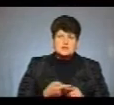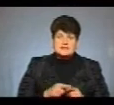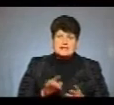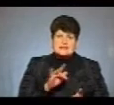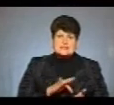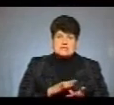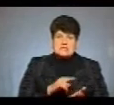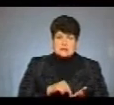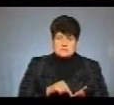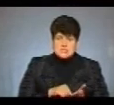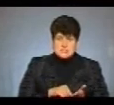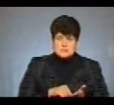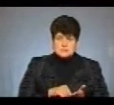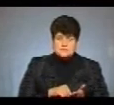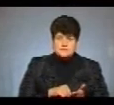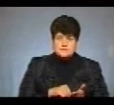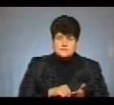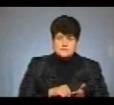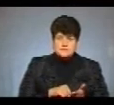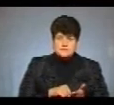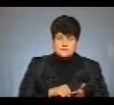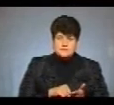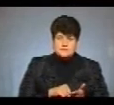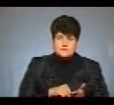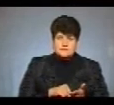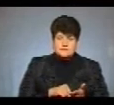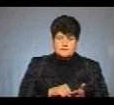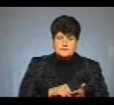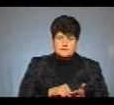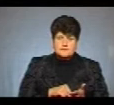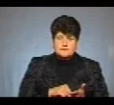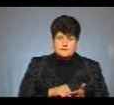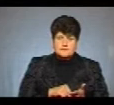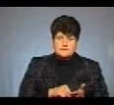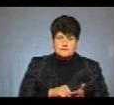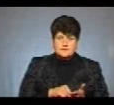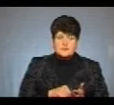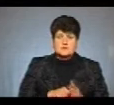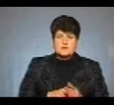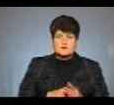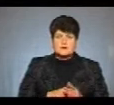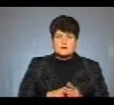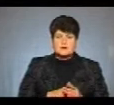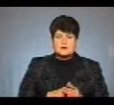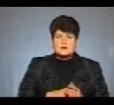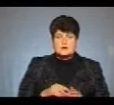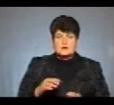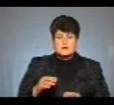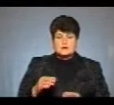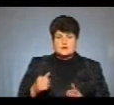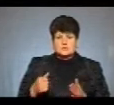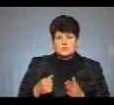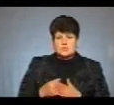центр міста, обмежений з Тернопільським ставом. На півночі це